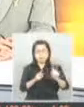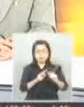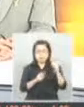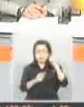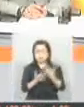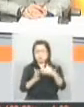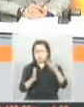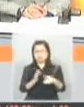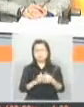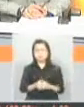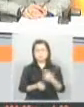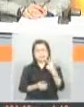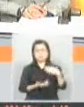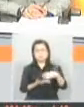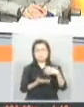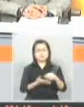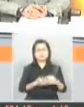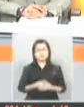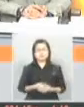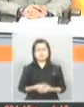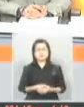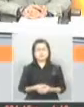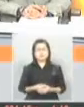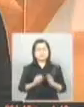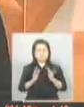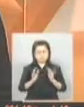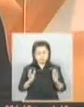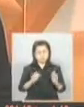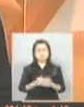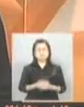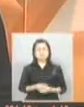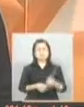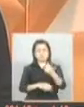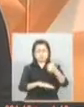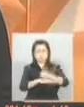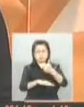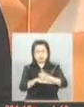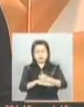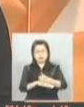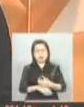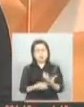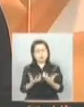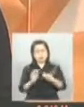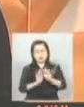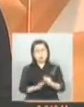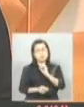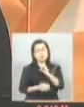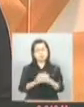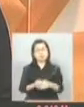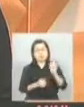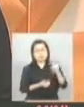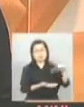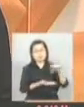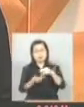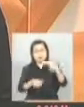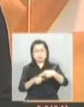ติดตามจากคุณรุ่งทิพย์โชตนภาลัยในข่าวเศรษฐกิจค่ะ ค่ะขอบคุณค่ะผู้อำนวยการองค์การคลังสินค้ายืนยันค่ะว่าการนำเข้าปาล์มนั้นจะ